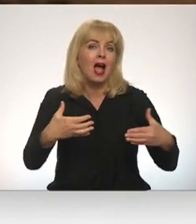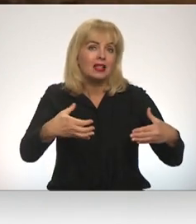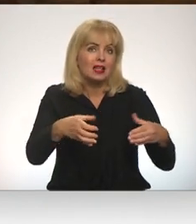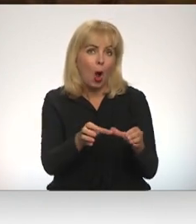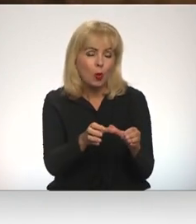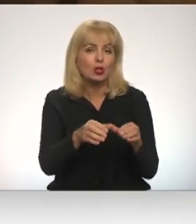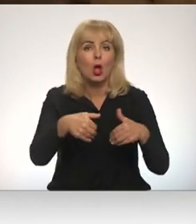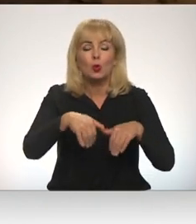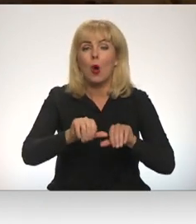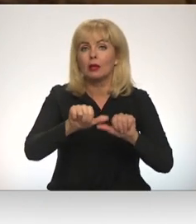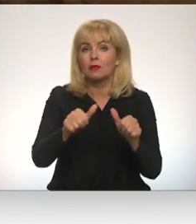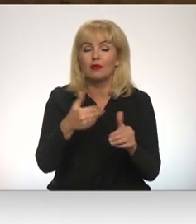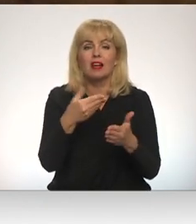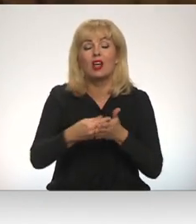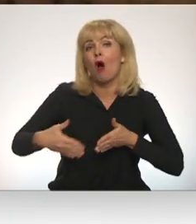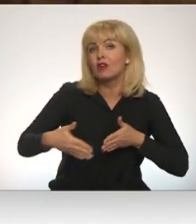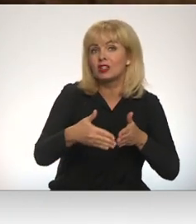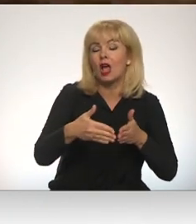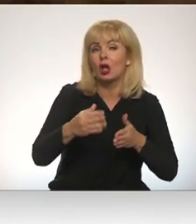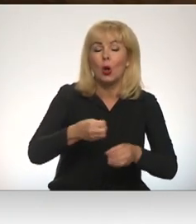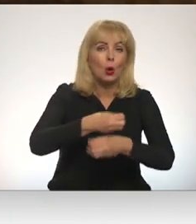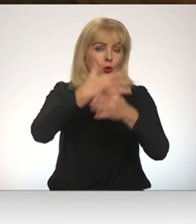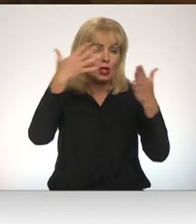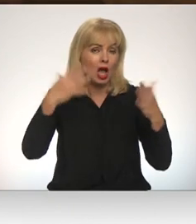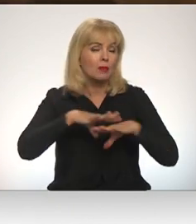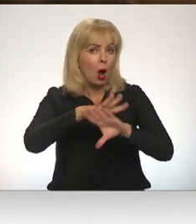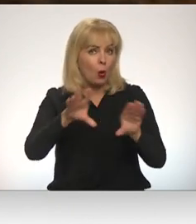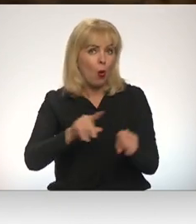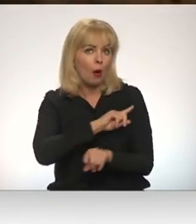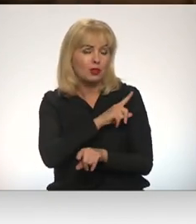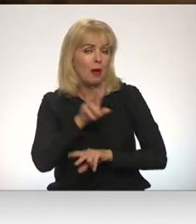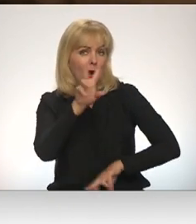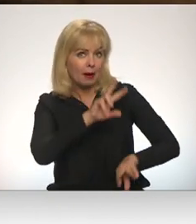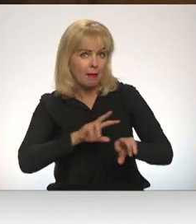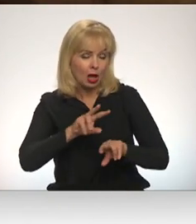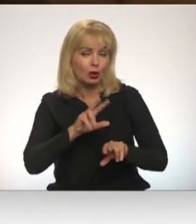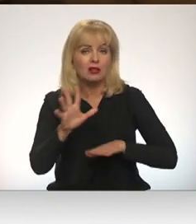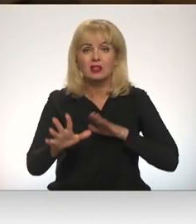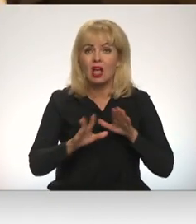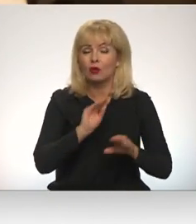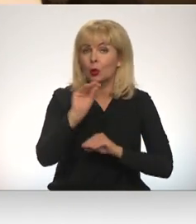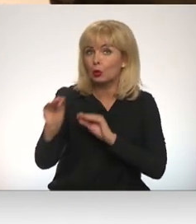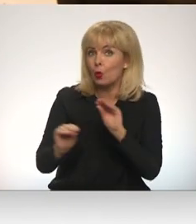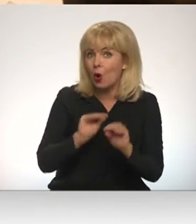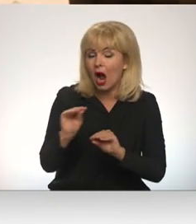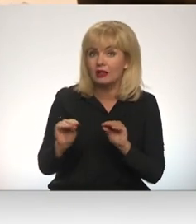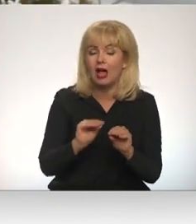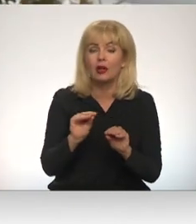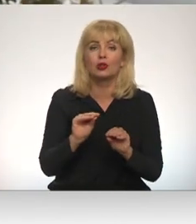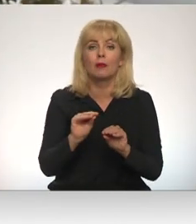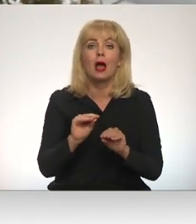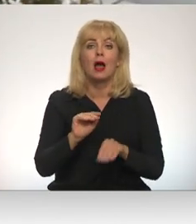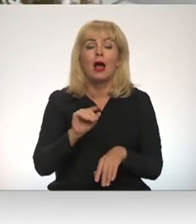nolēma izveidot savu ceļu uz gaismu, kopīgiem spēkiem meklējot un sagatavojot rotājumus. Tas nāca tā, man liekas,